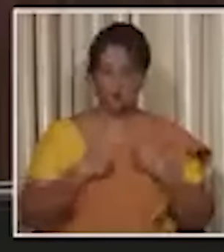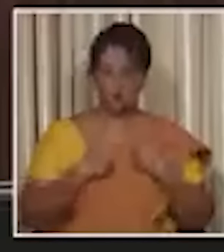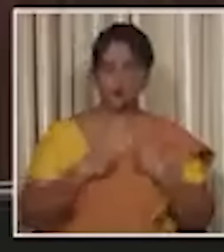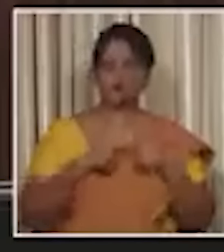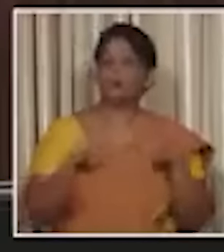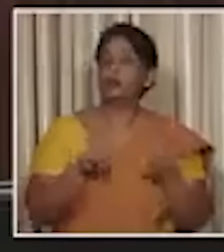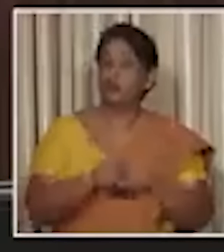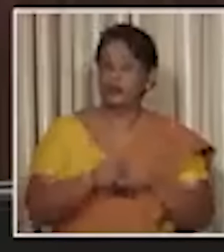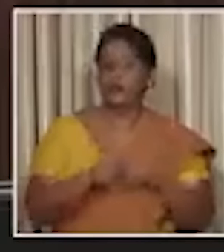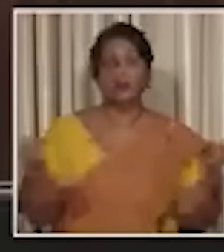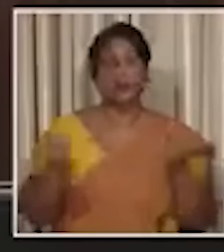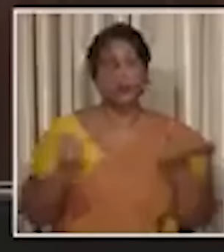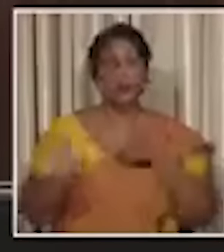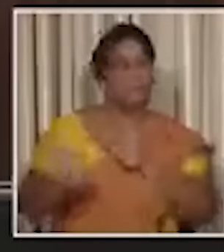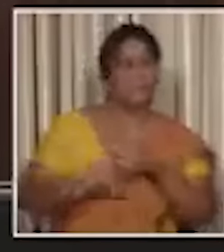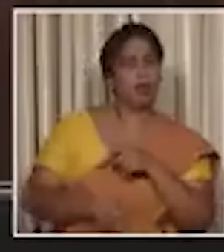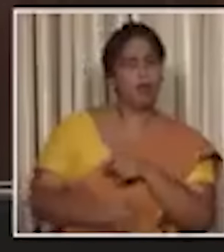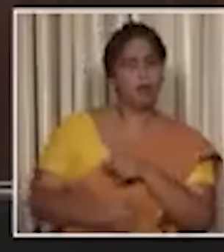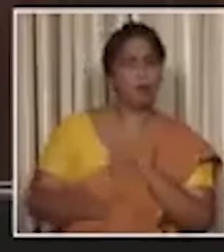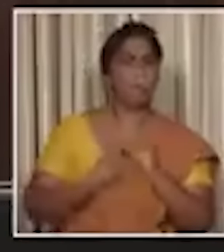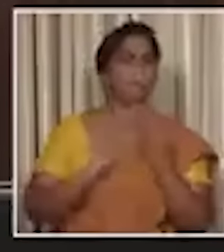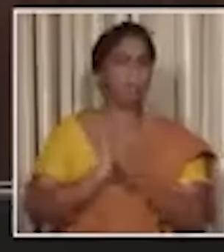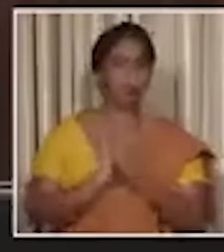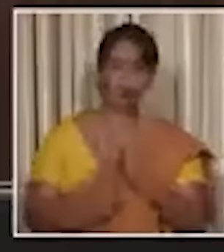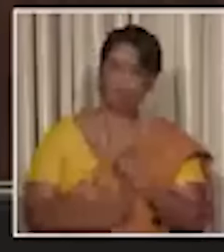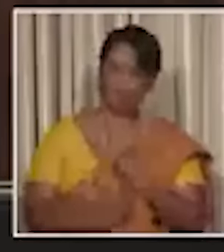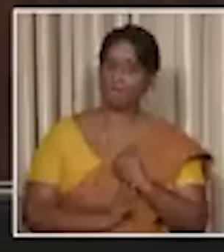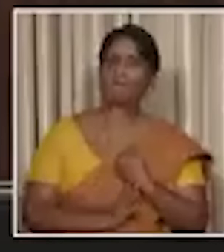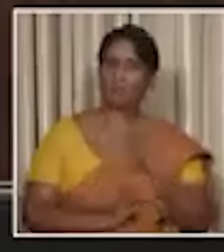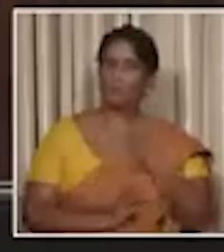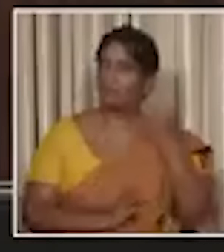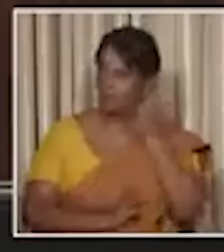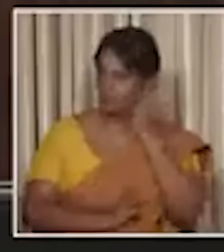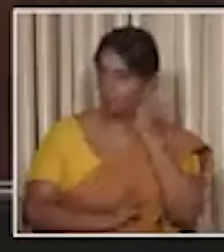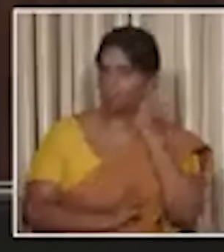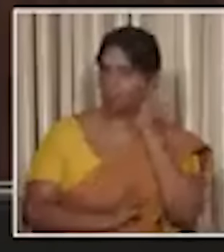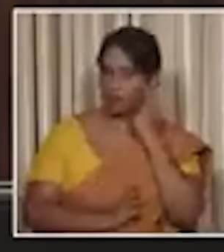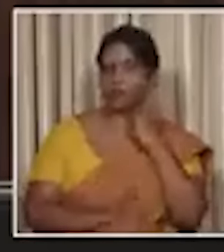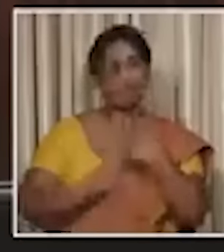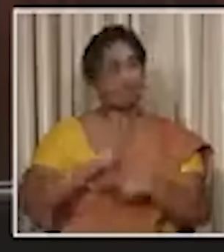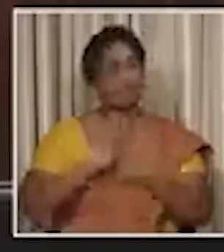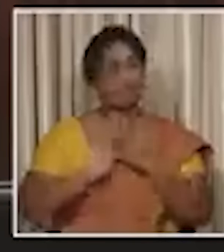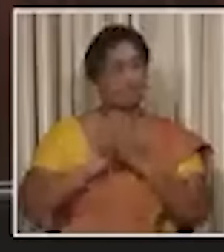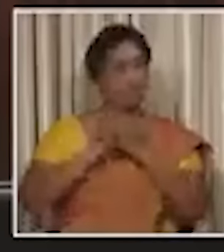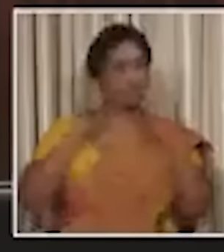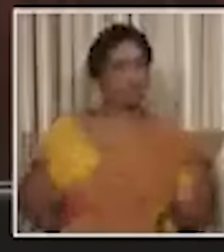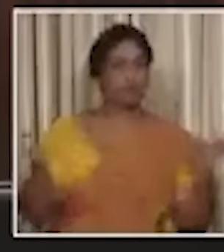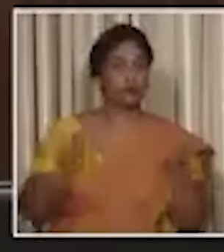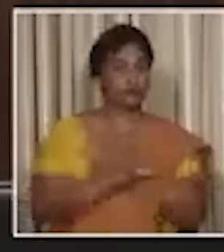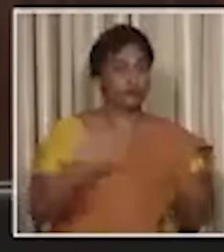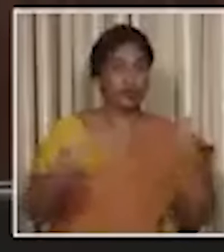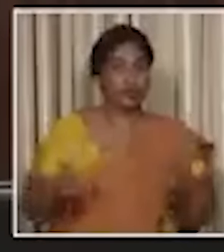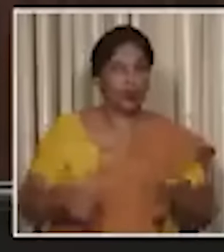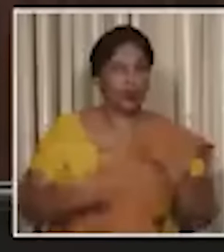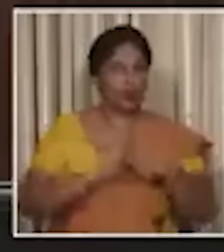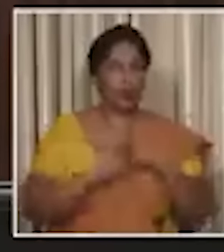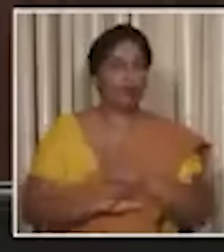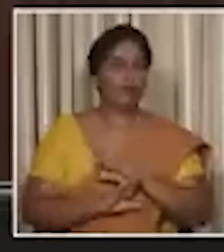ஒரு சூழலை அதனூடாக நாங்கள் ஏற்படுத்திக் கொள்ளவும் அதற்கான திட்டங்கள் திட்டப்பட்டிருக்கின்றன. அதனூடாக துரித பொருளாதார வளர்ச்சியை நாங்கள் அடைந்து கொள்ள முடியும். அதே